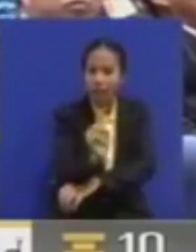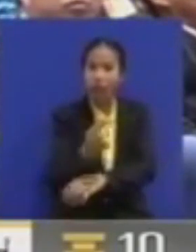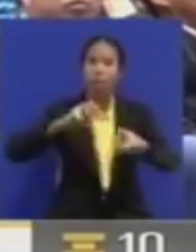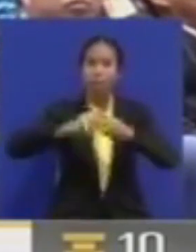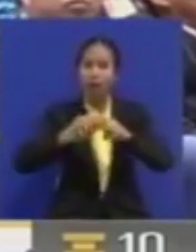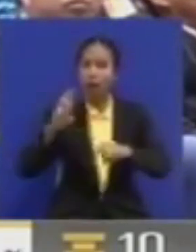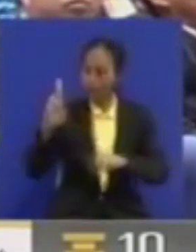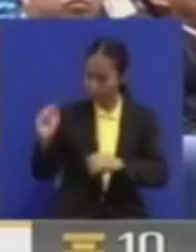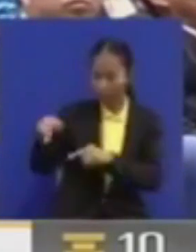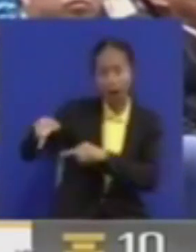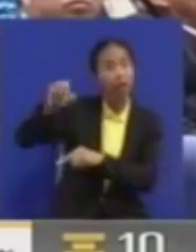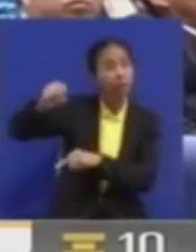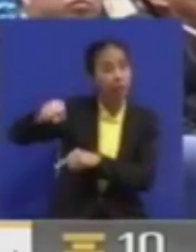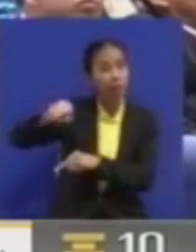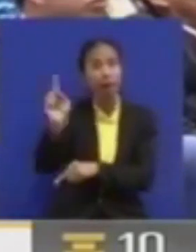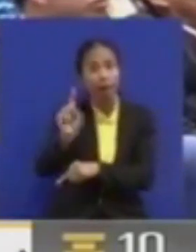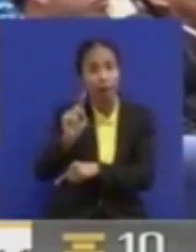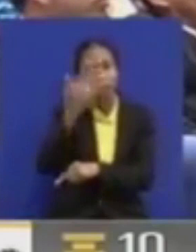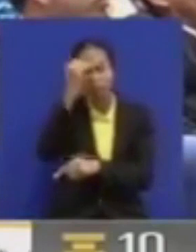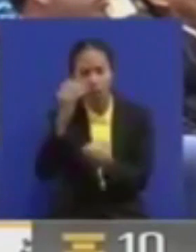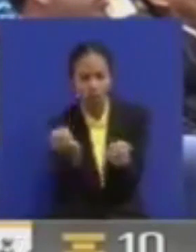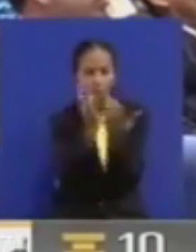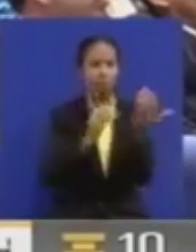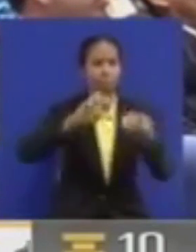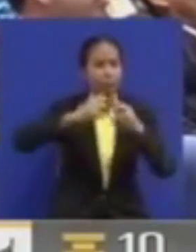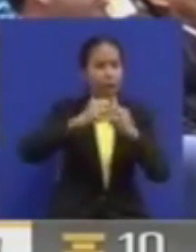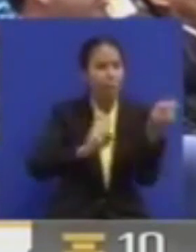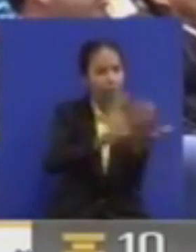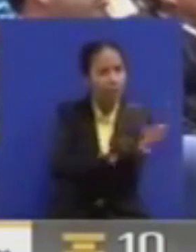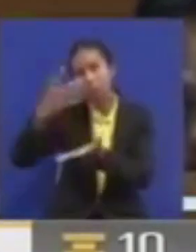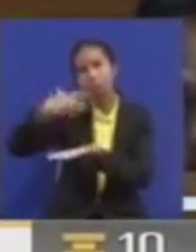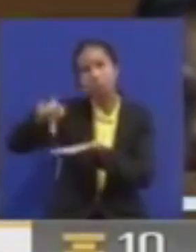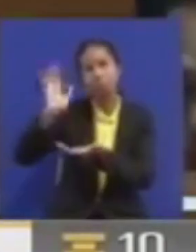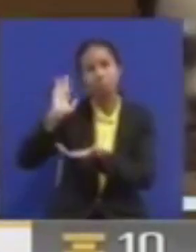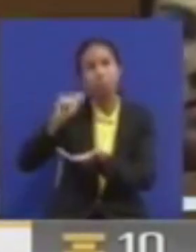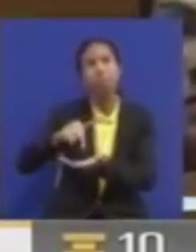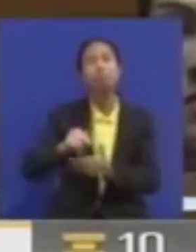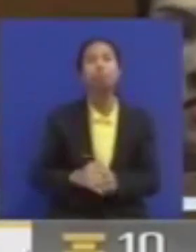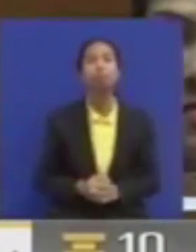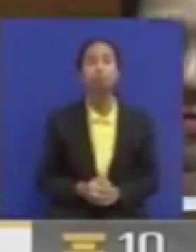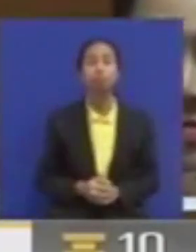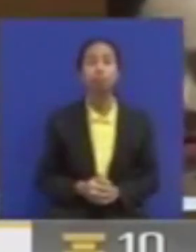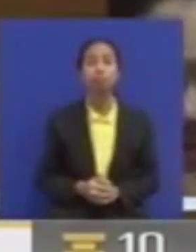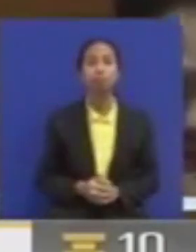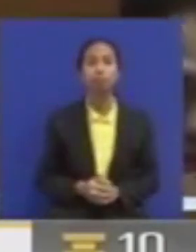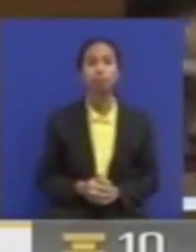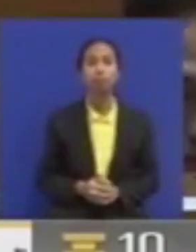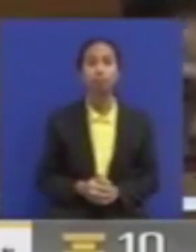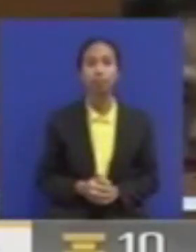ามยังไม่หลงนะ91ปีแล้วยังใช้ได้นะ ใช้ได้ไหม โอเคลีลาลูกเล่นโอเคล่ะ